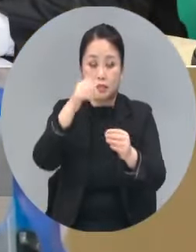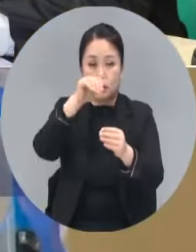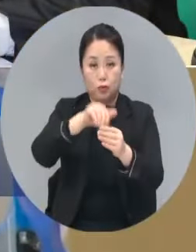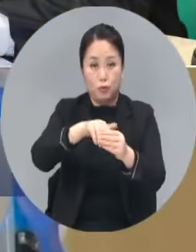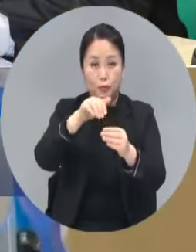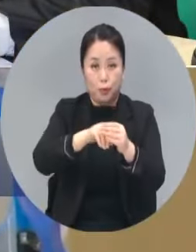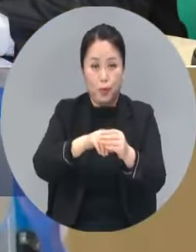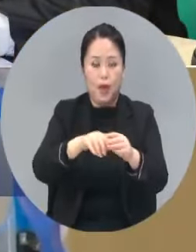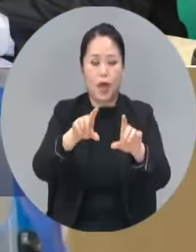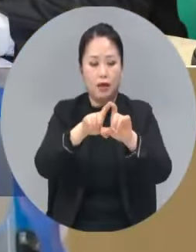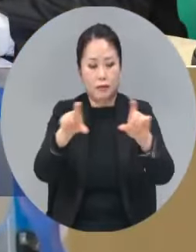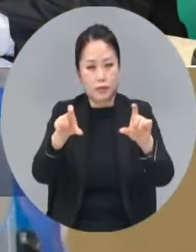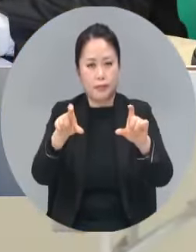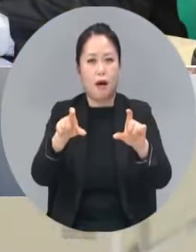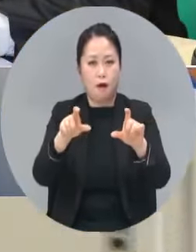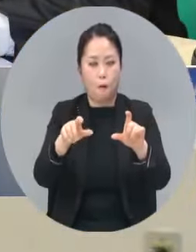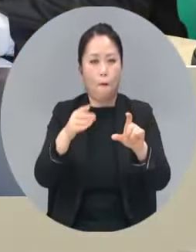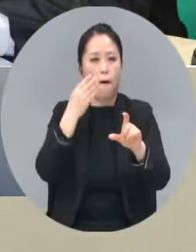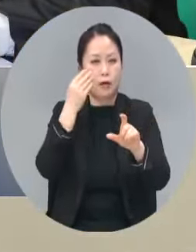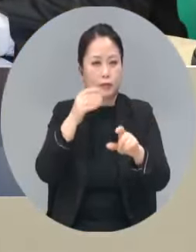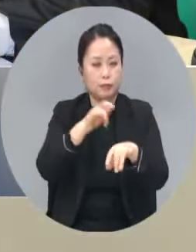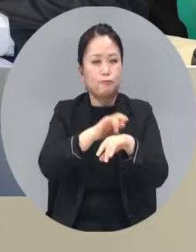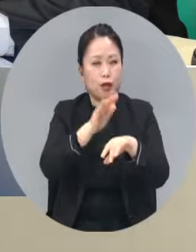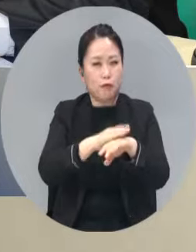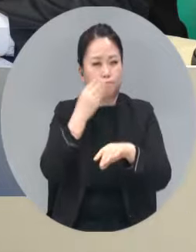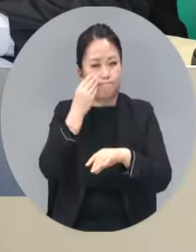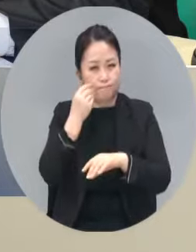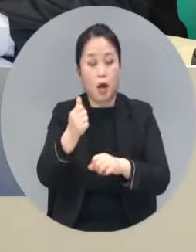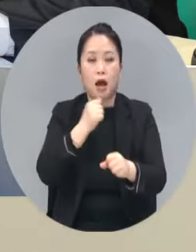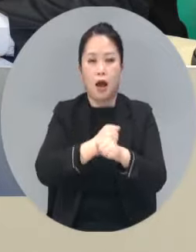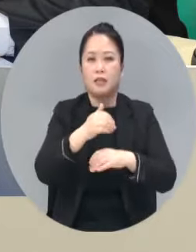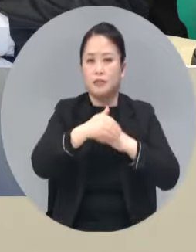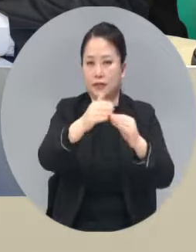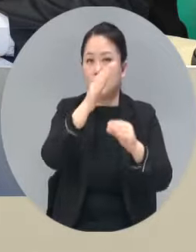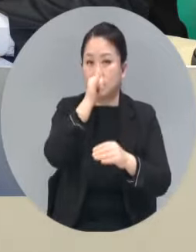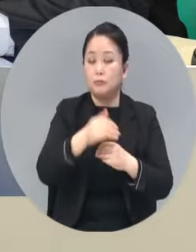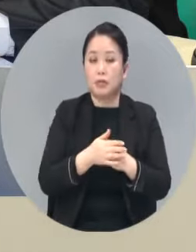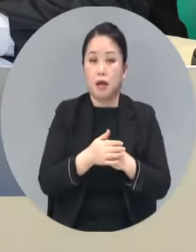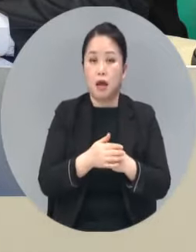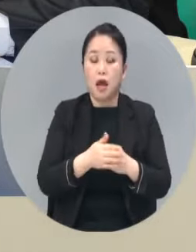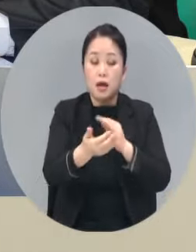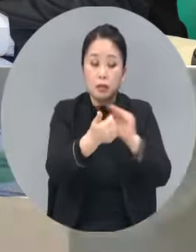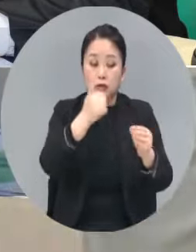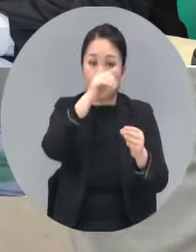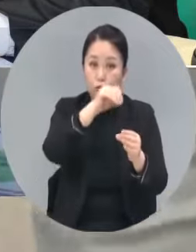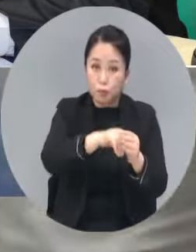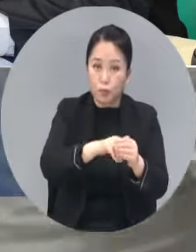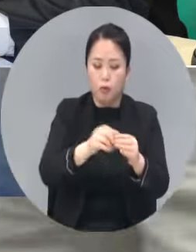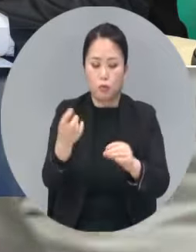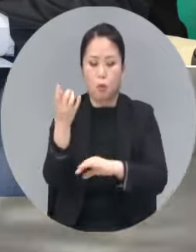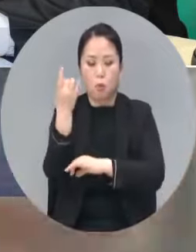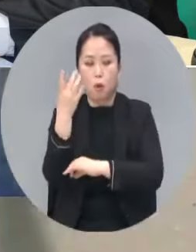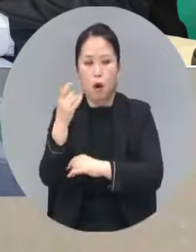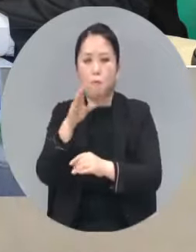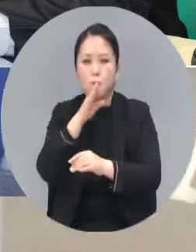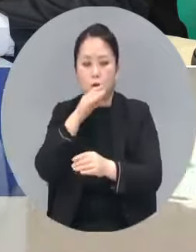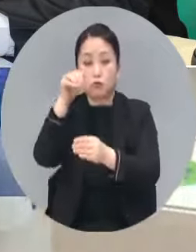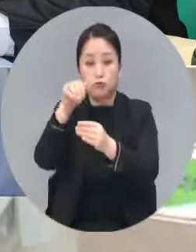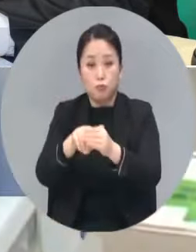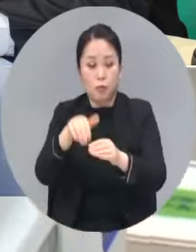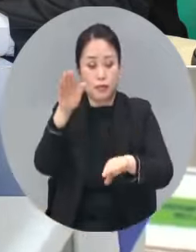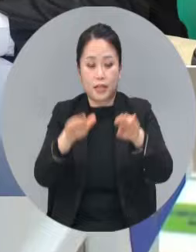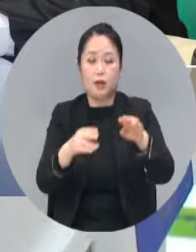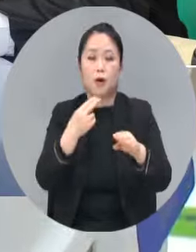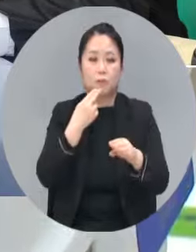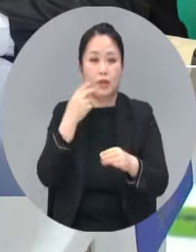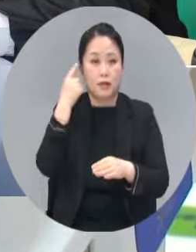사전투표의 일상화가 진행이 되고 있는 거죠. 사전투표나 본투표나 차이가 없다라고 유권자들이 생각을 하는 겁니다.